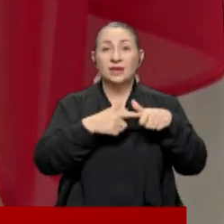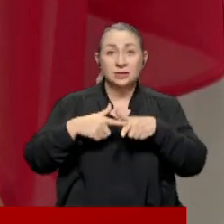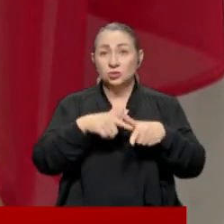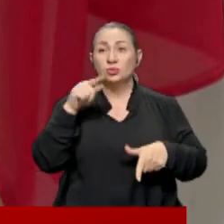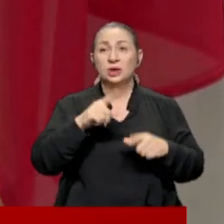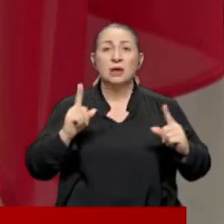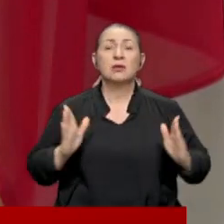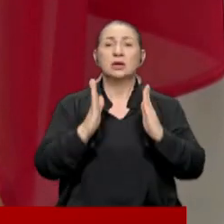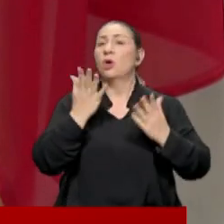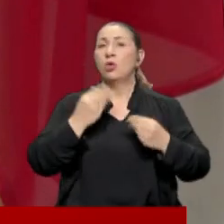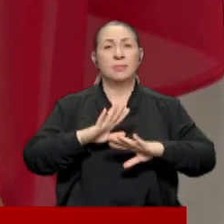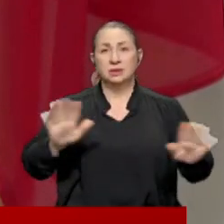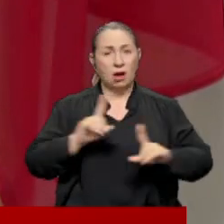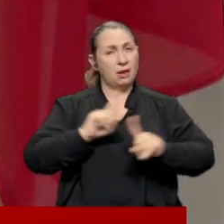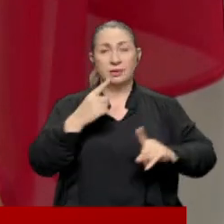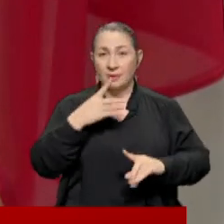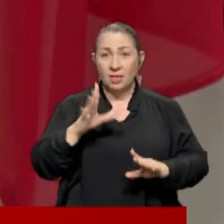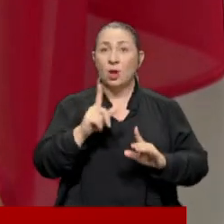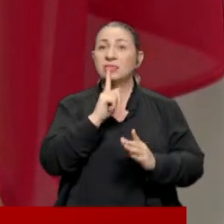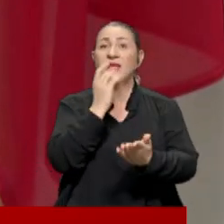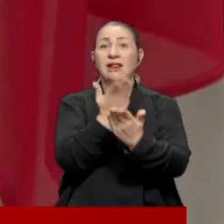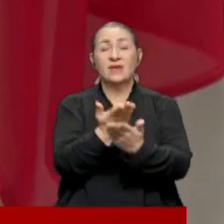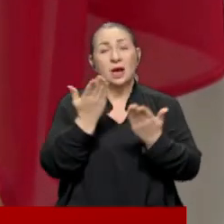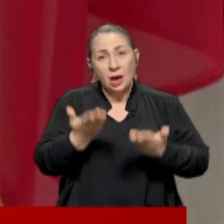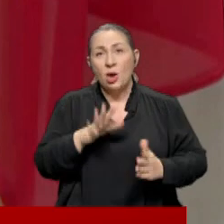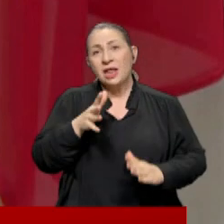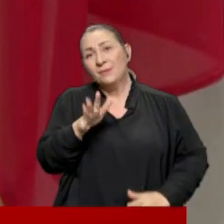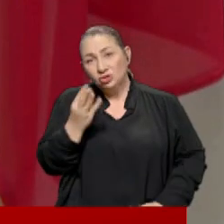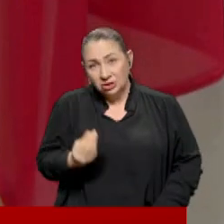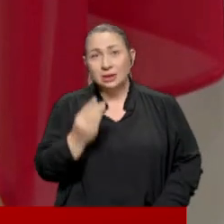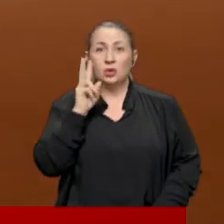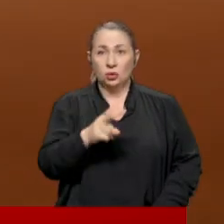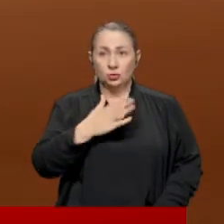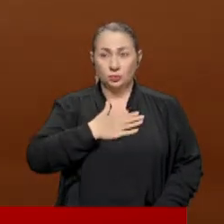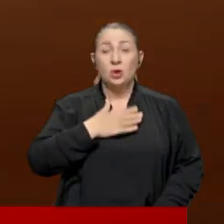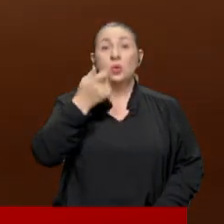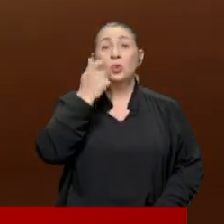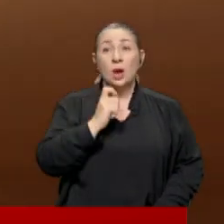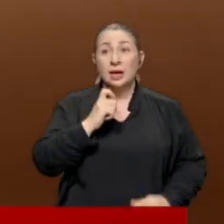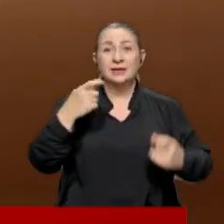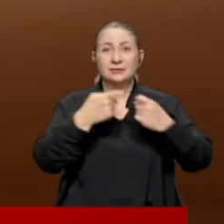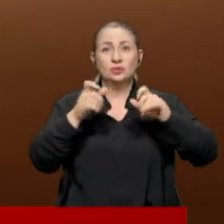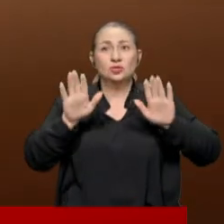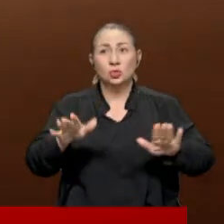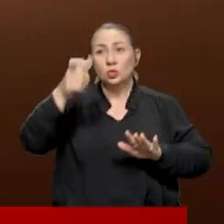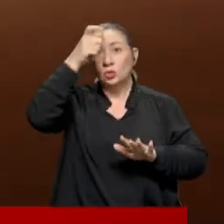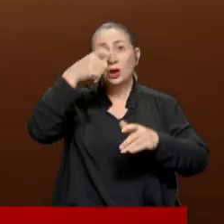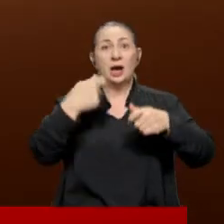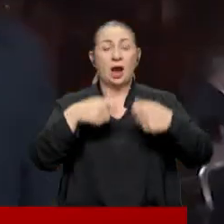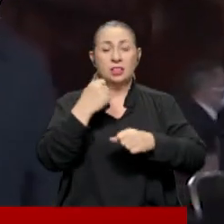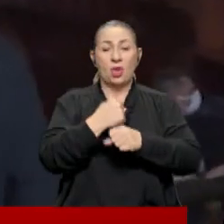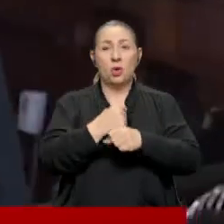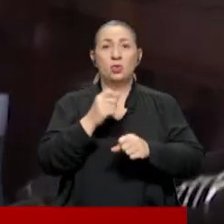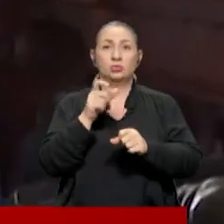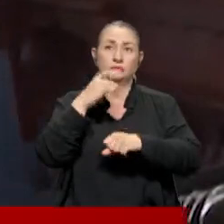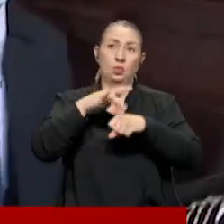bir itirazının olmadığını, böyle bir teklifi kabul edebileceklerini gördüm. Ukrayna olası ateşkes için Türkiye'nin de garantör